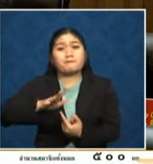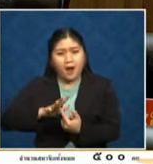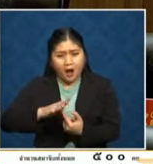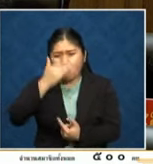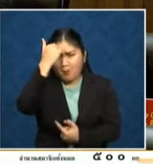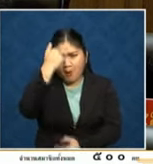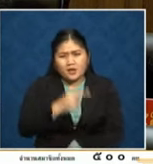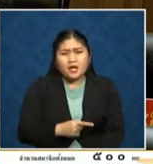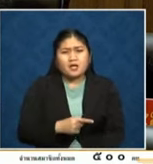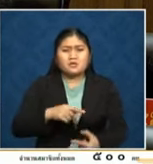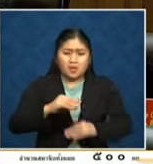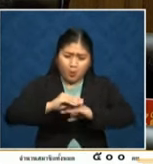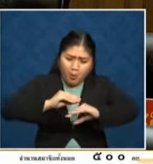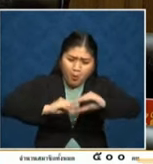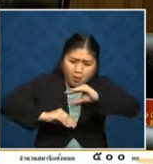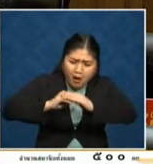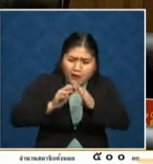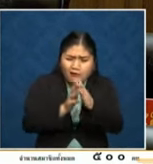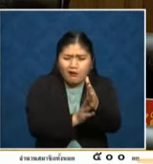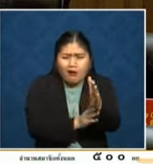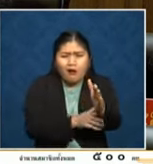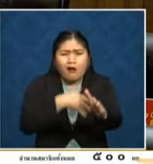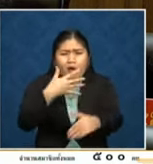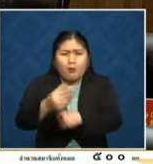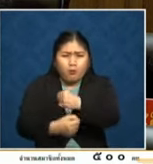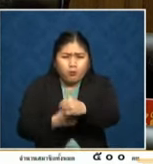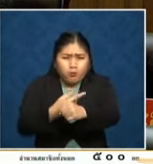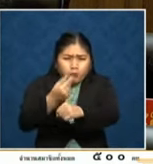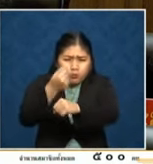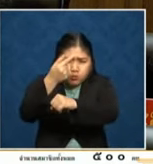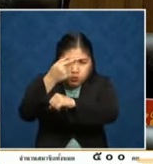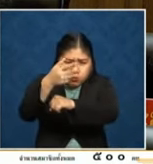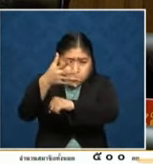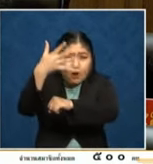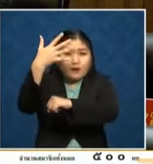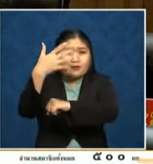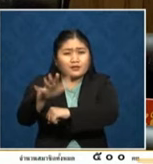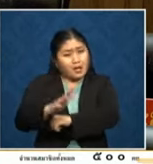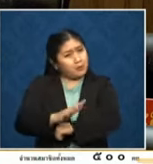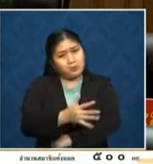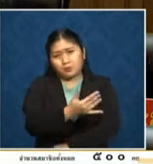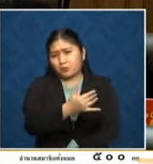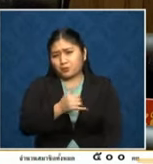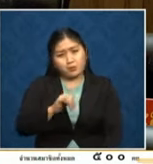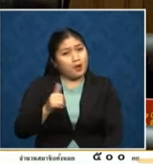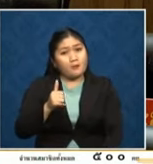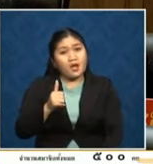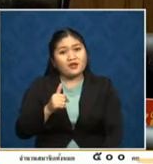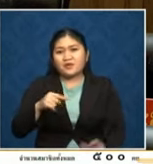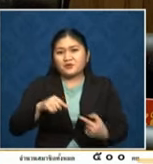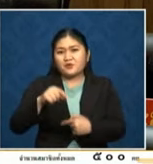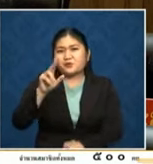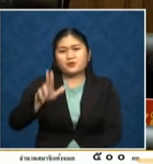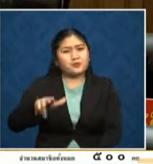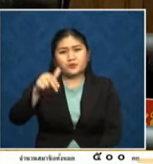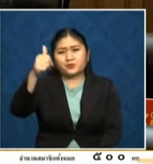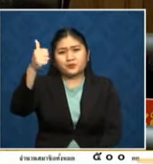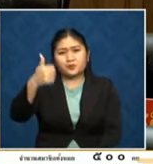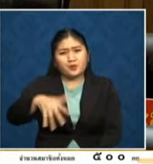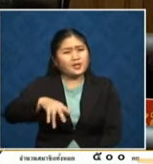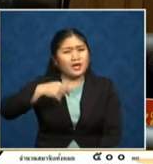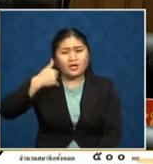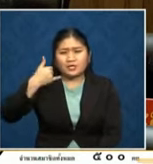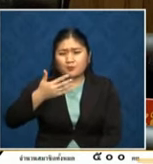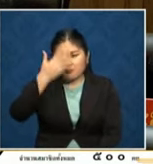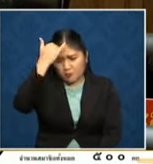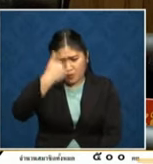อสร้างระบบประปาเนี่ยมาเป็นเวลาหลายปีแล้วค่ะบางพื้นที่เนี่ยไม่สามารถที่จะใช้งานได้นะคะเพราะว่